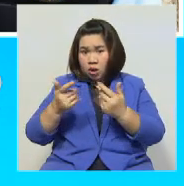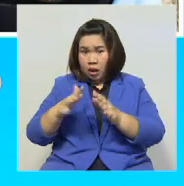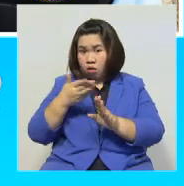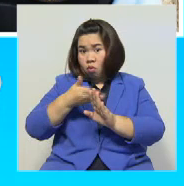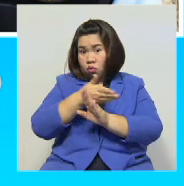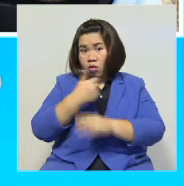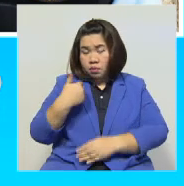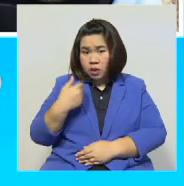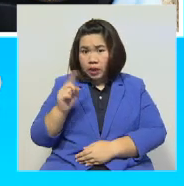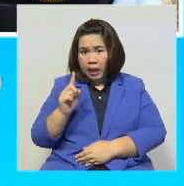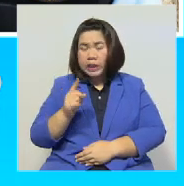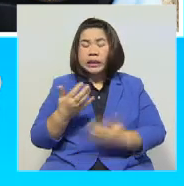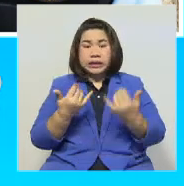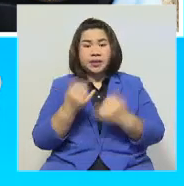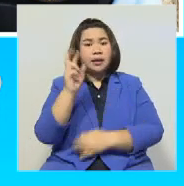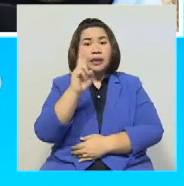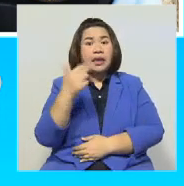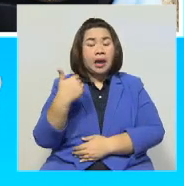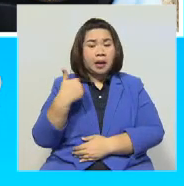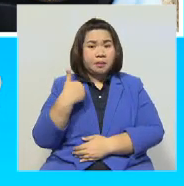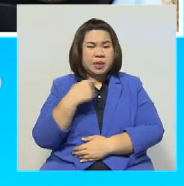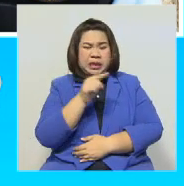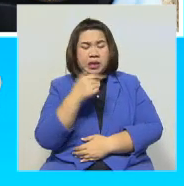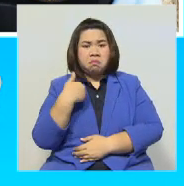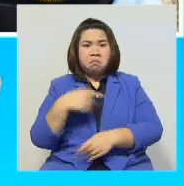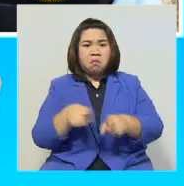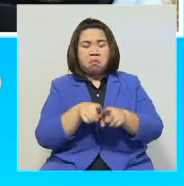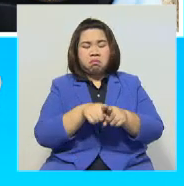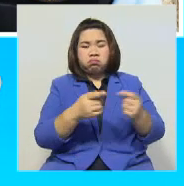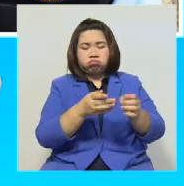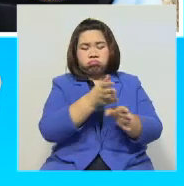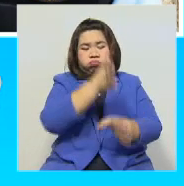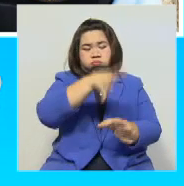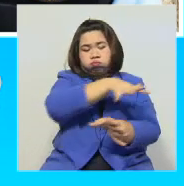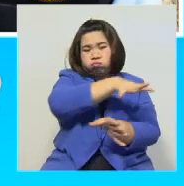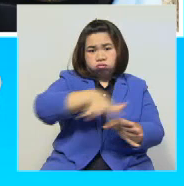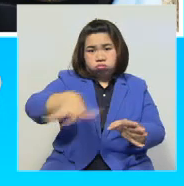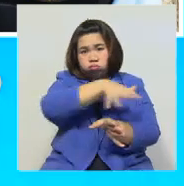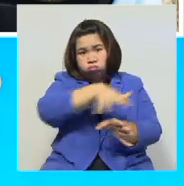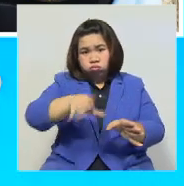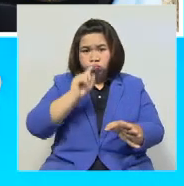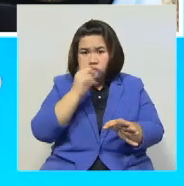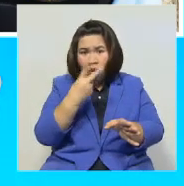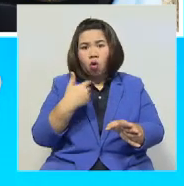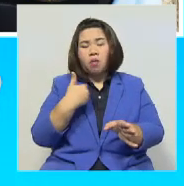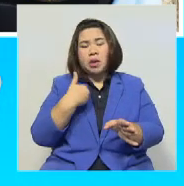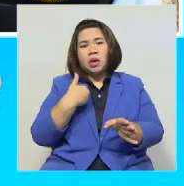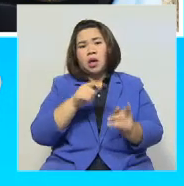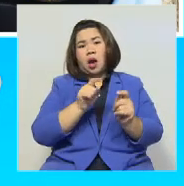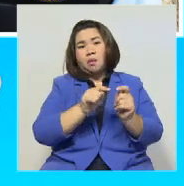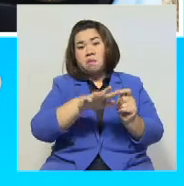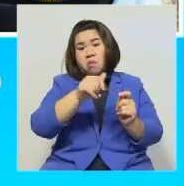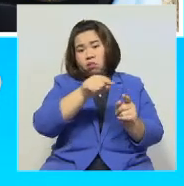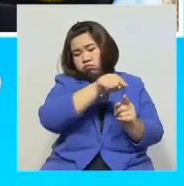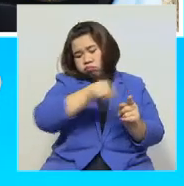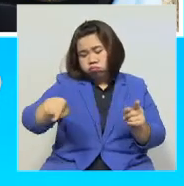มาบ้างไหมคะเห็นบอกว่าช่วงเที่ยงวันนี้เนี่ยจะมีน้ำมวลใหญ่น้ำมวลน้ำก้อนใหญ่ระลอก2ผ่านมาที่อำเภอเมืองเพชร